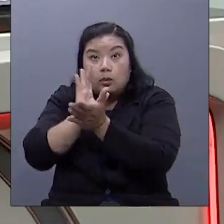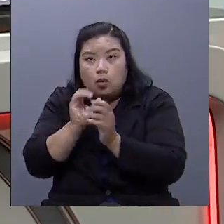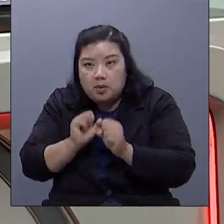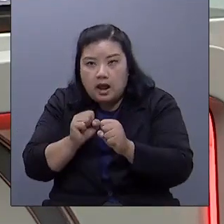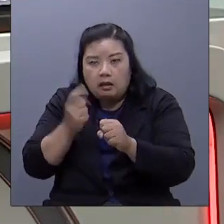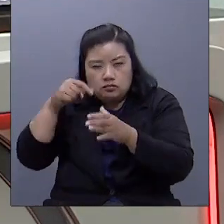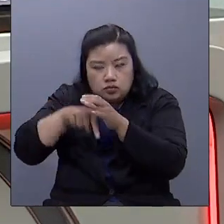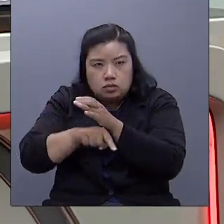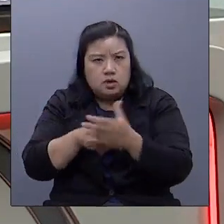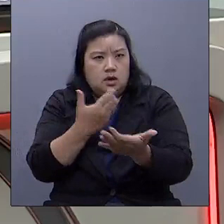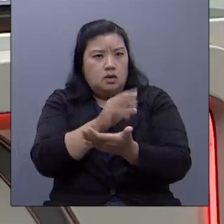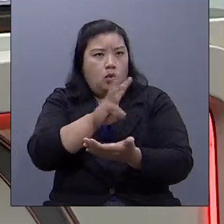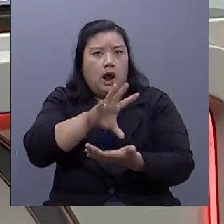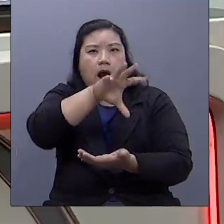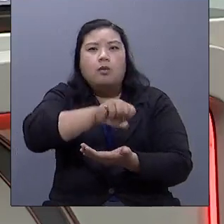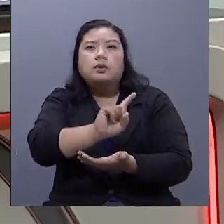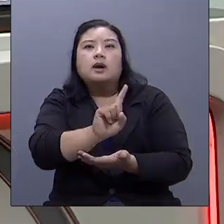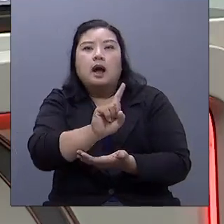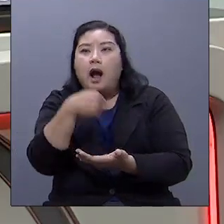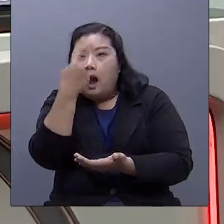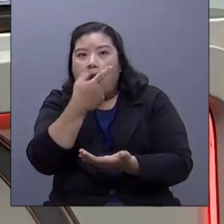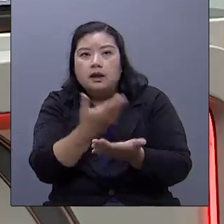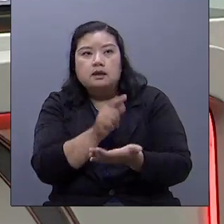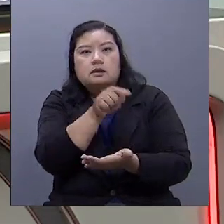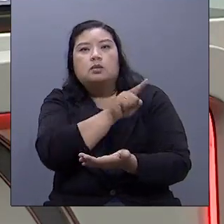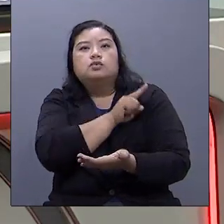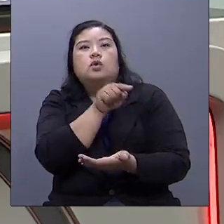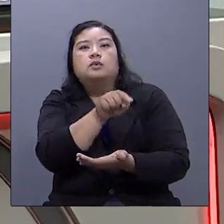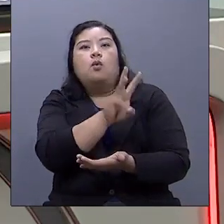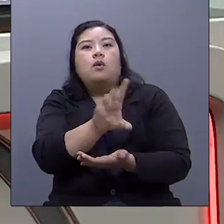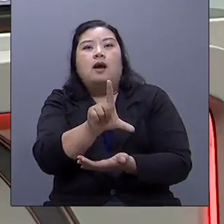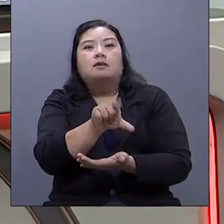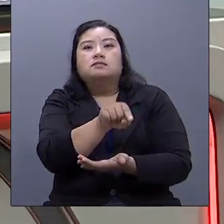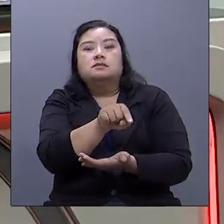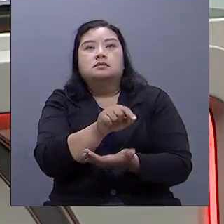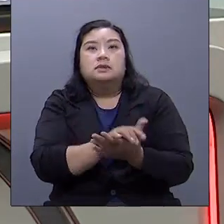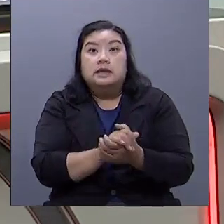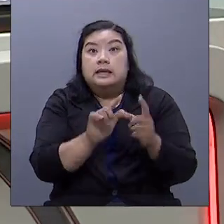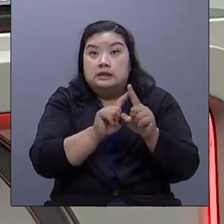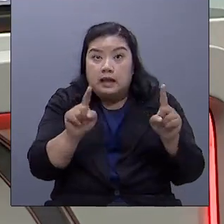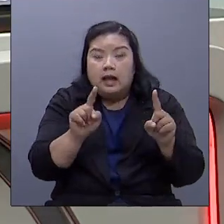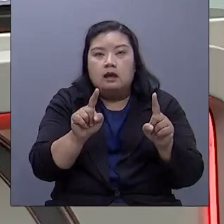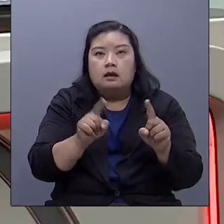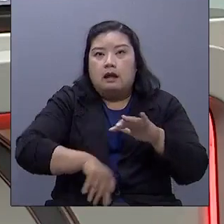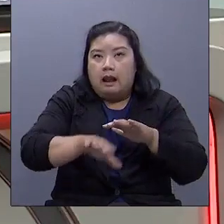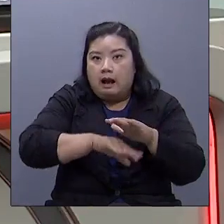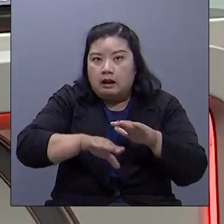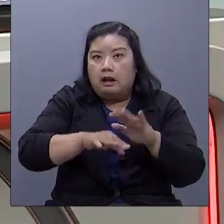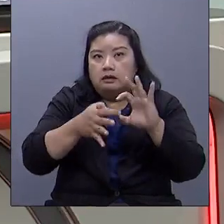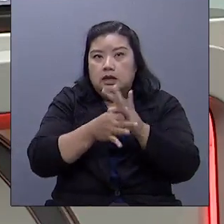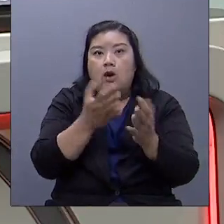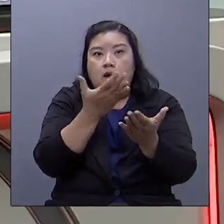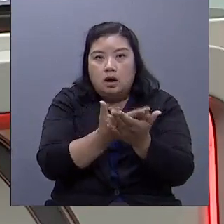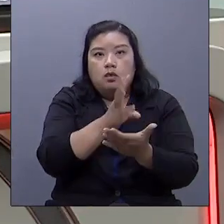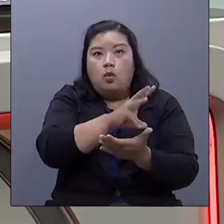6ล้านบาทนี่มาจากไหนมีใครเข้ามาเกี่ยวข้องบ้างนะคะตอนนี้ปมประเด็นก็คือข้อมูลของที่มาของเงิน